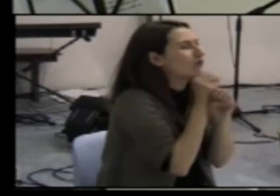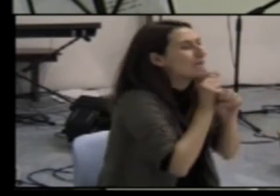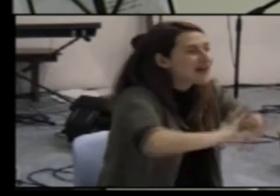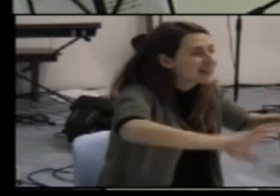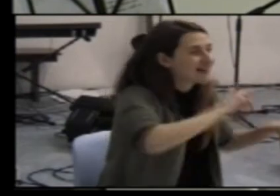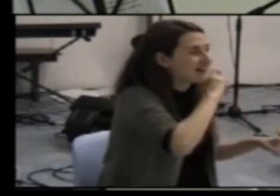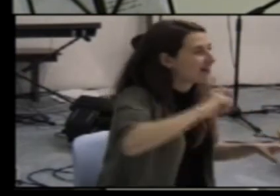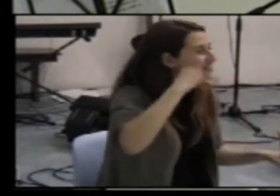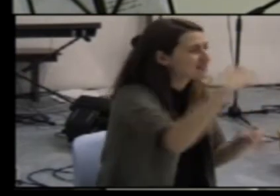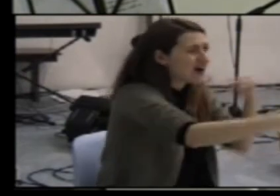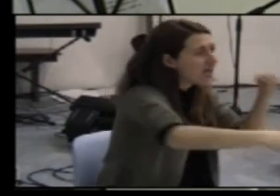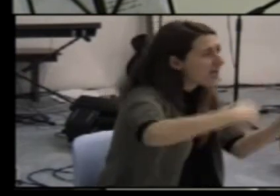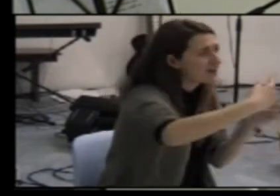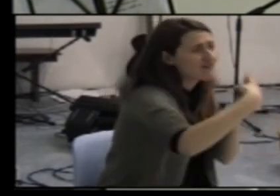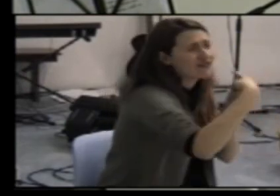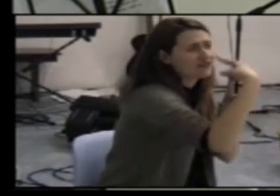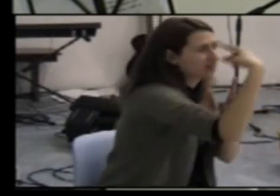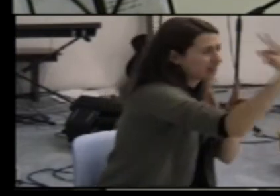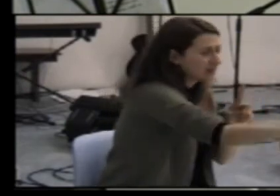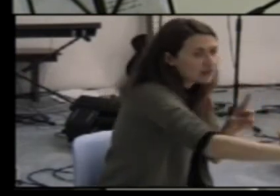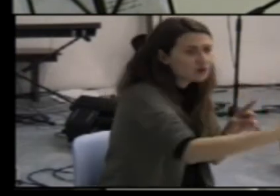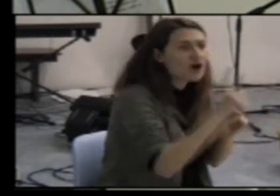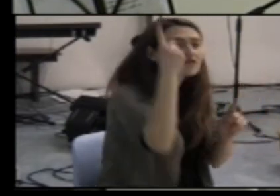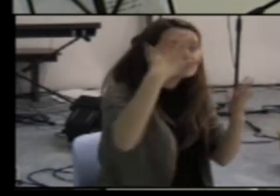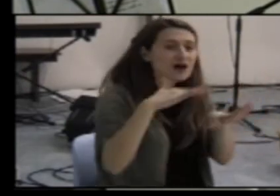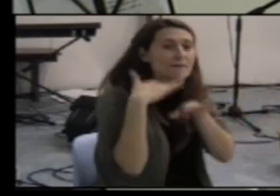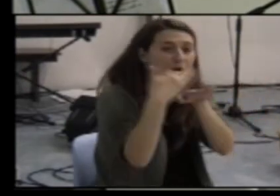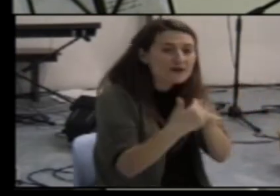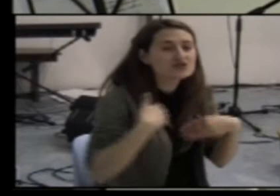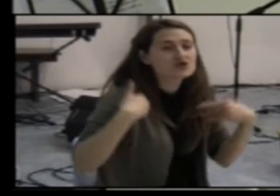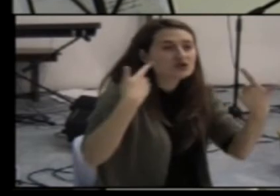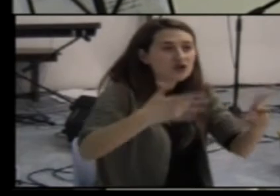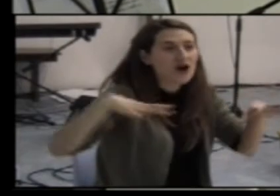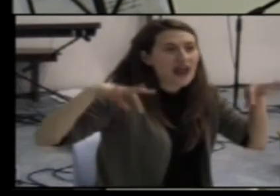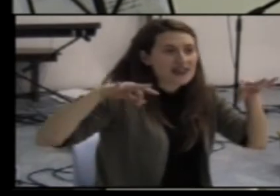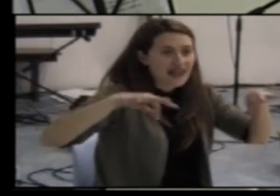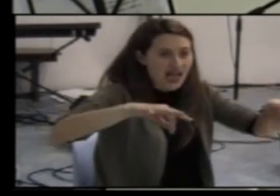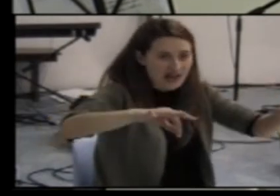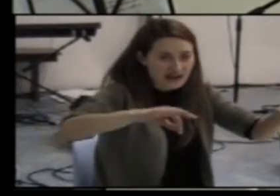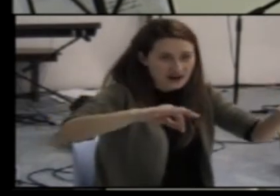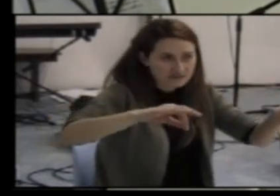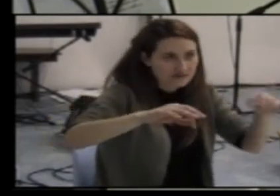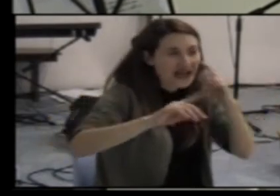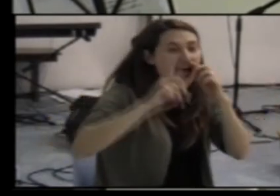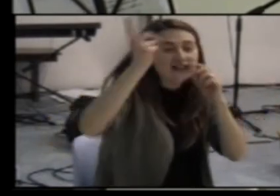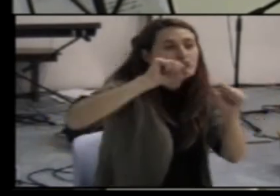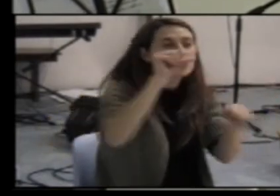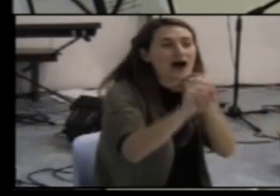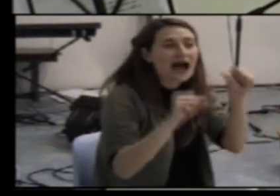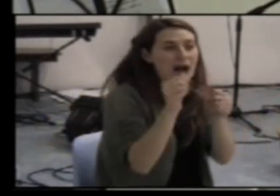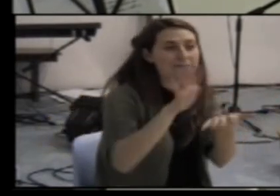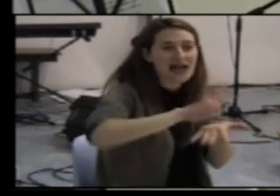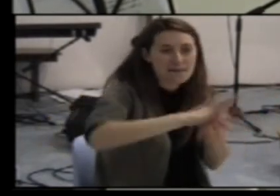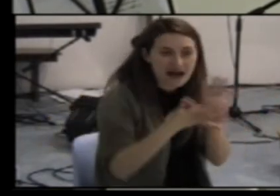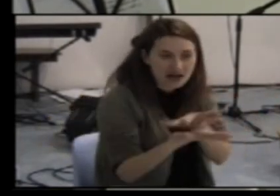benedetto la sua progenie, gli avrebbe dato la terra di Canaan. E Dio non viene meno al suo patto. Quando